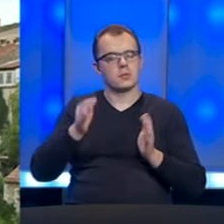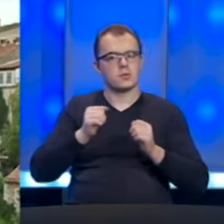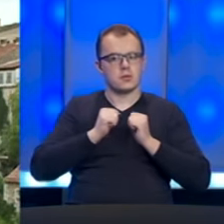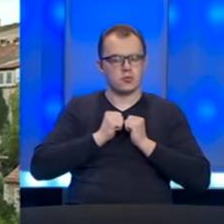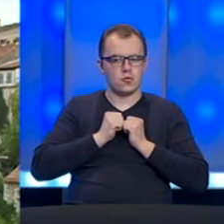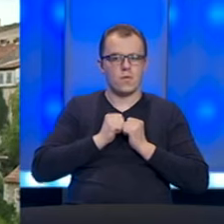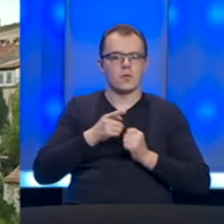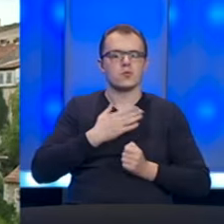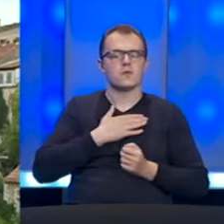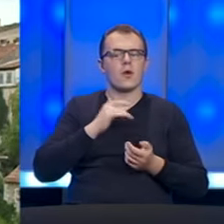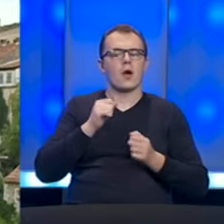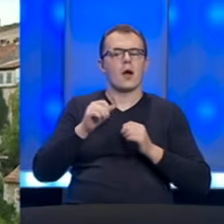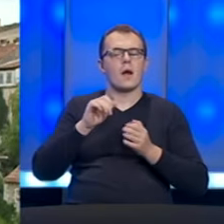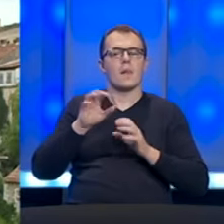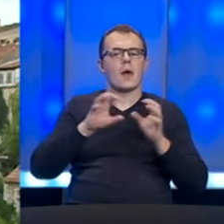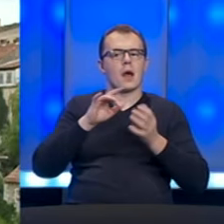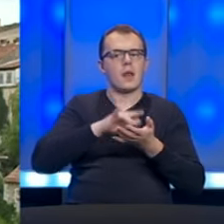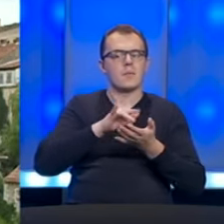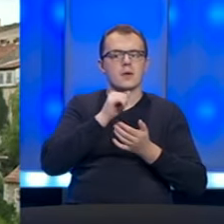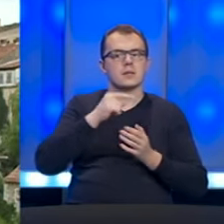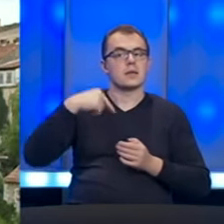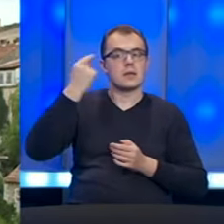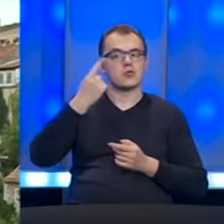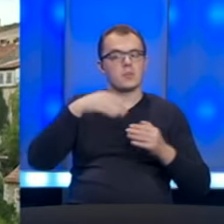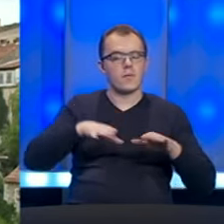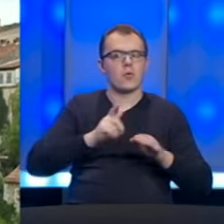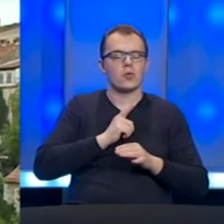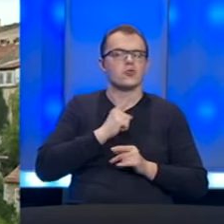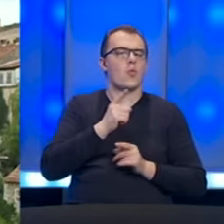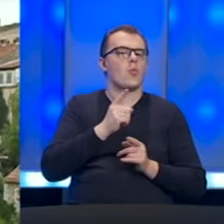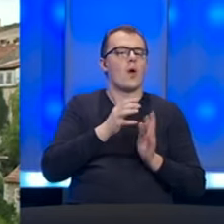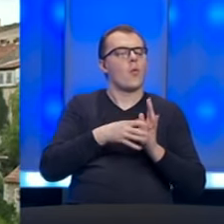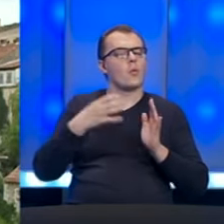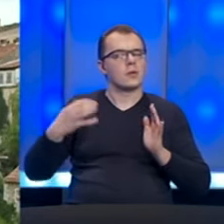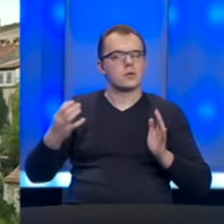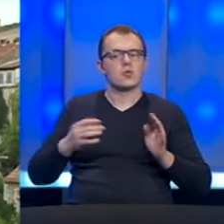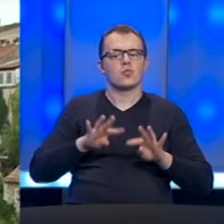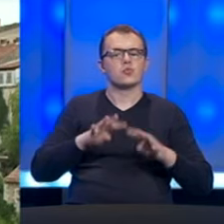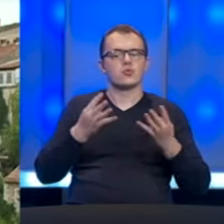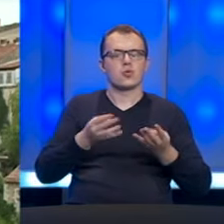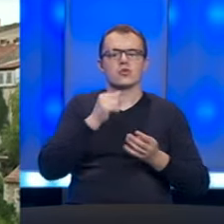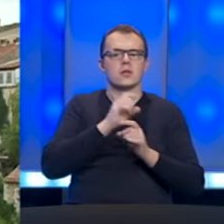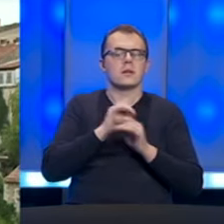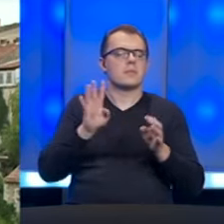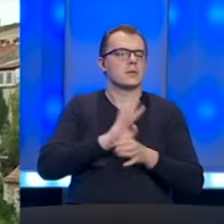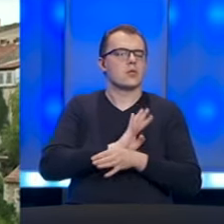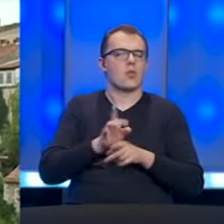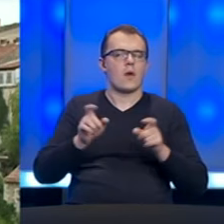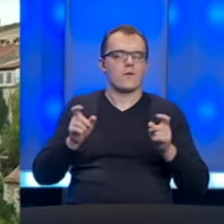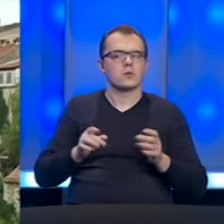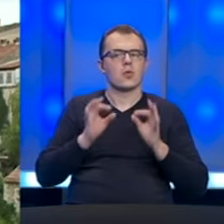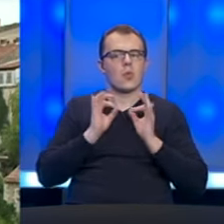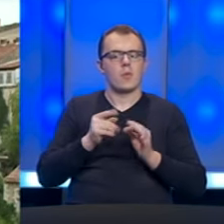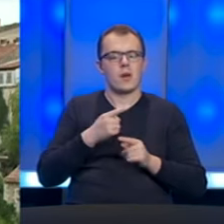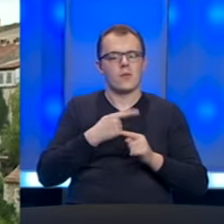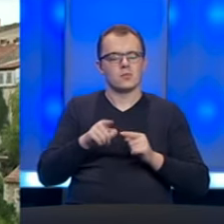sačuvaju svoja radna mjesta i da idući 1. maj dočekamo onako tradicionalno uz roštilj, naravno bez koronavirusa. Upravo